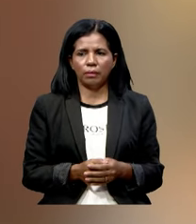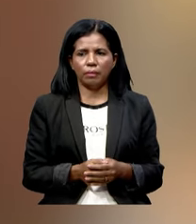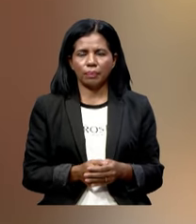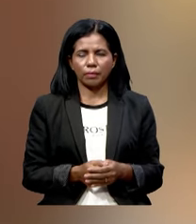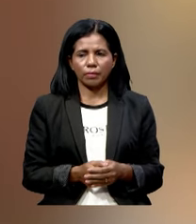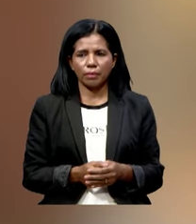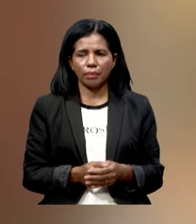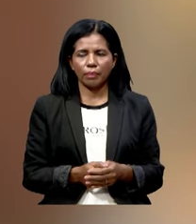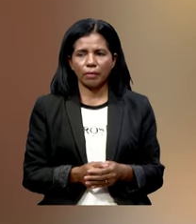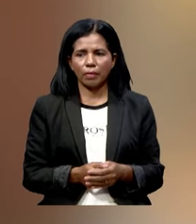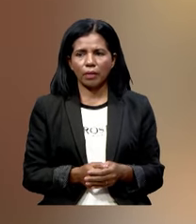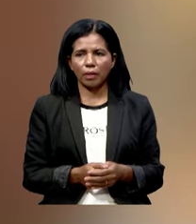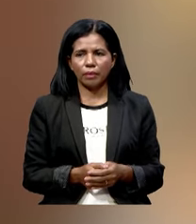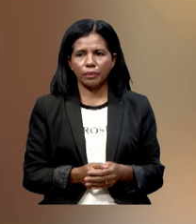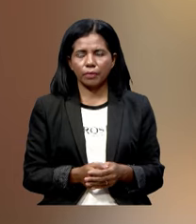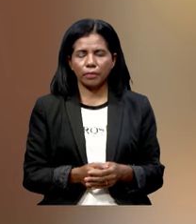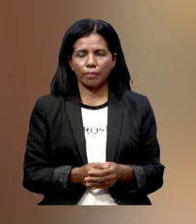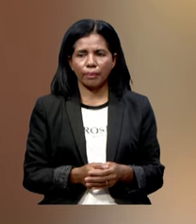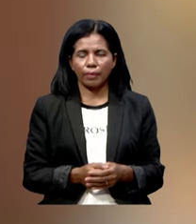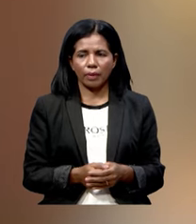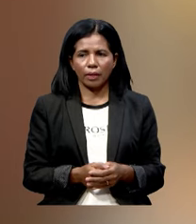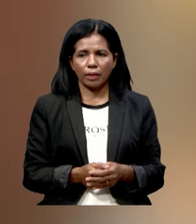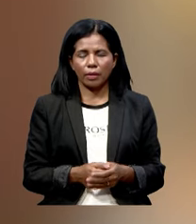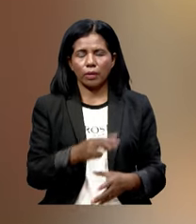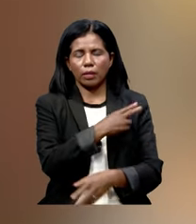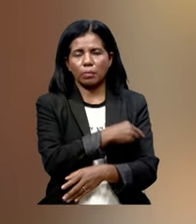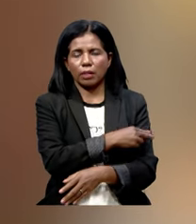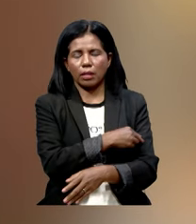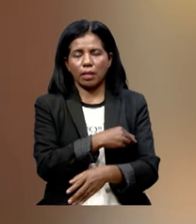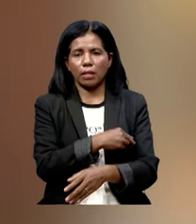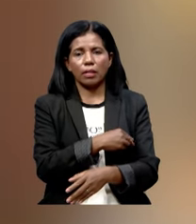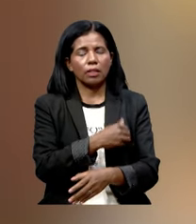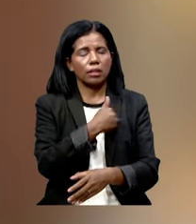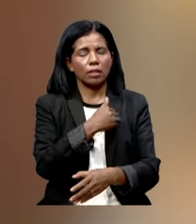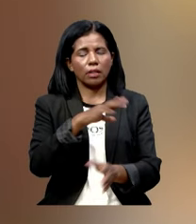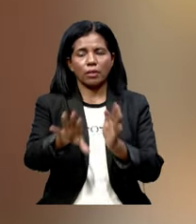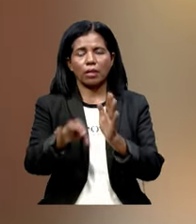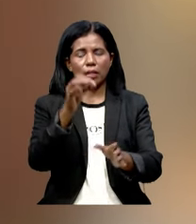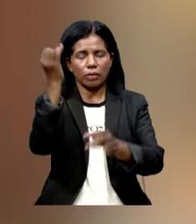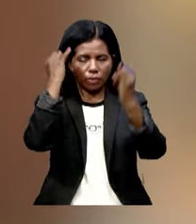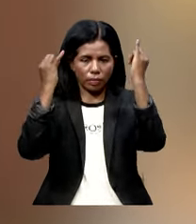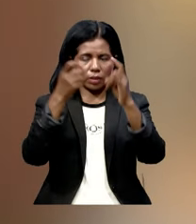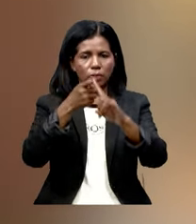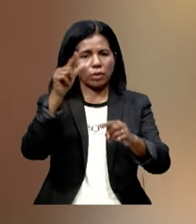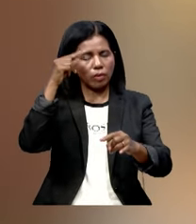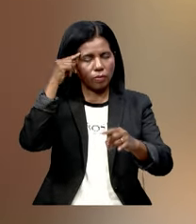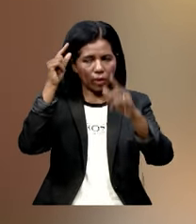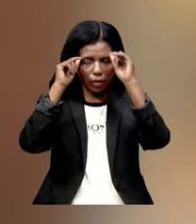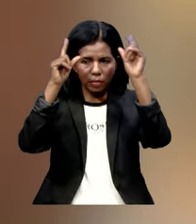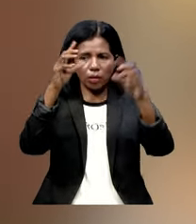arti ada data sidau hospital sidau kita informasi mesti gubernur timur